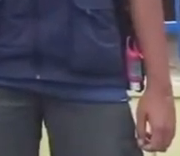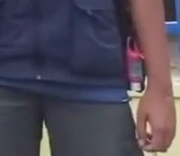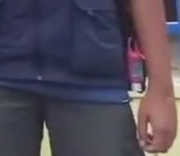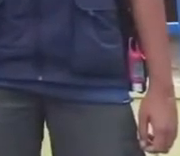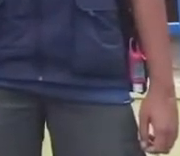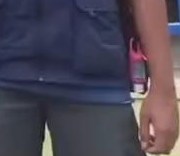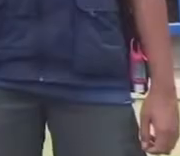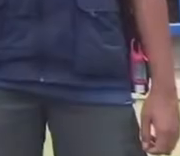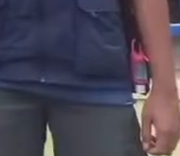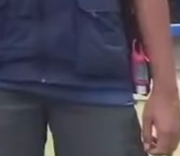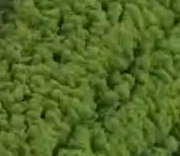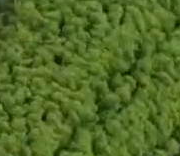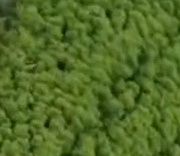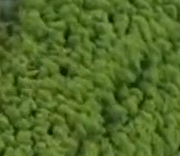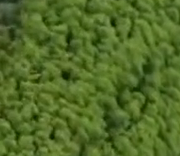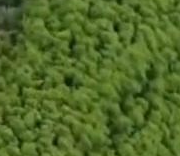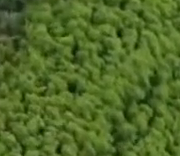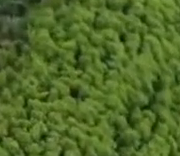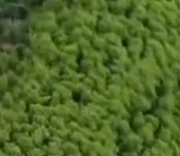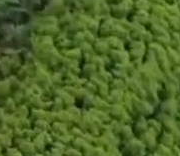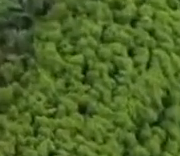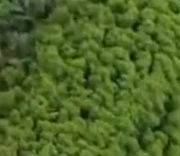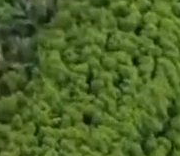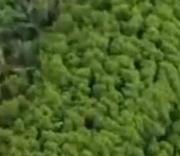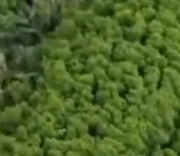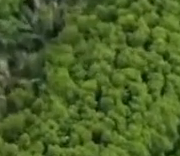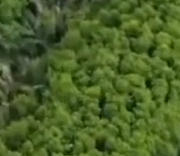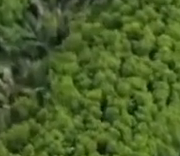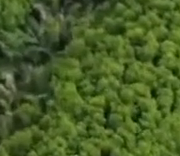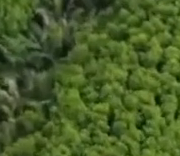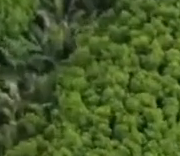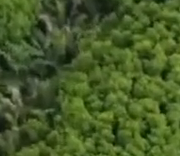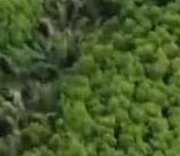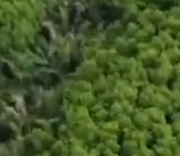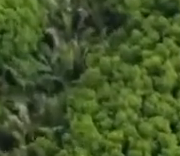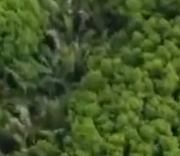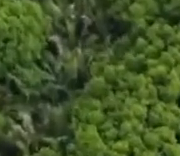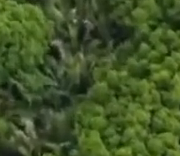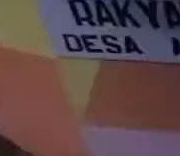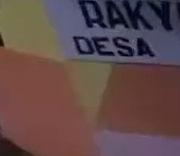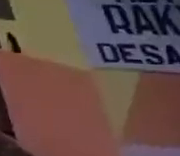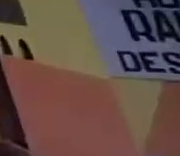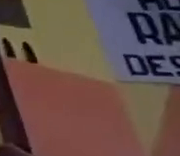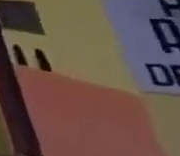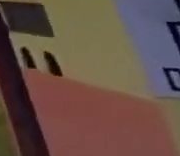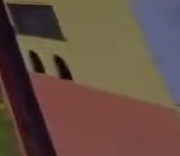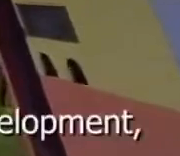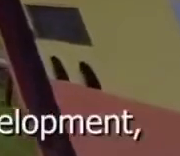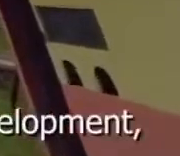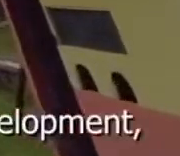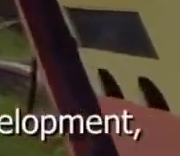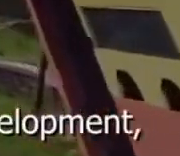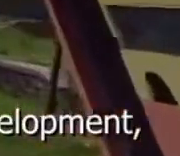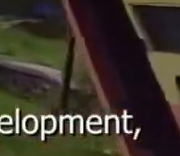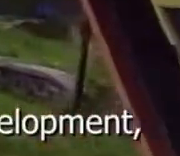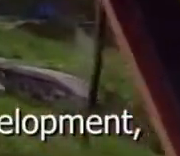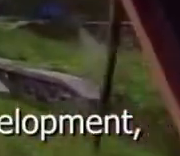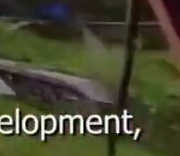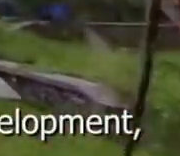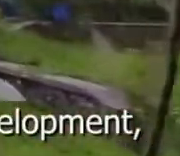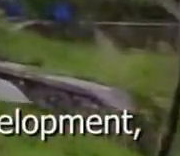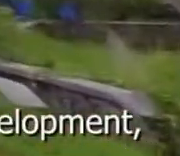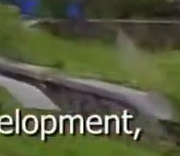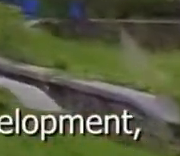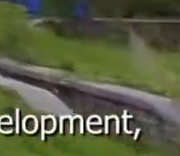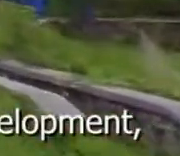di Kementerian Sosial. Lebih jauh lagi, dalam kondisi normal atau tidak ada bencana, Tagana juga